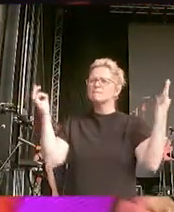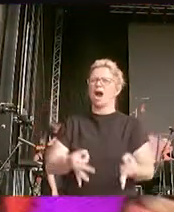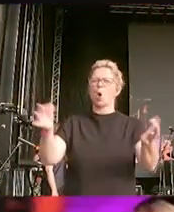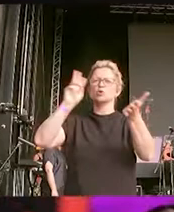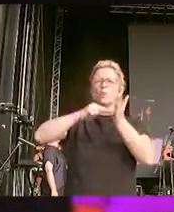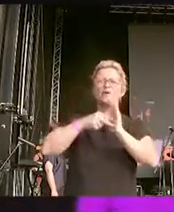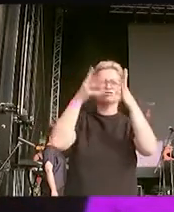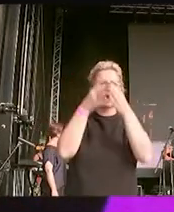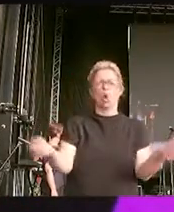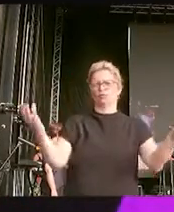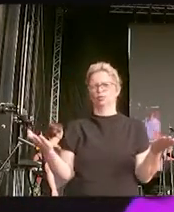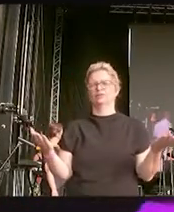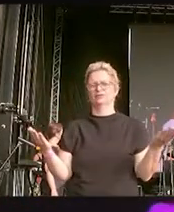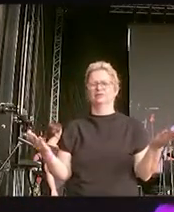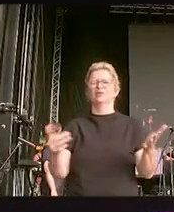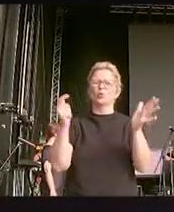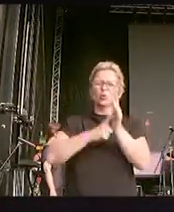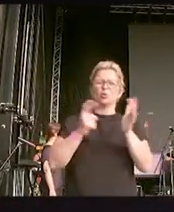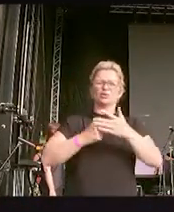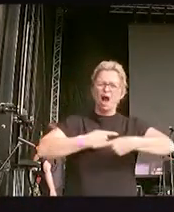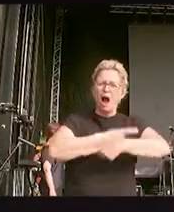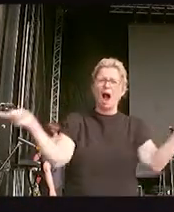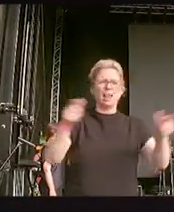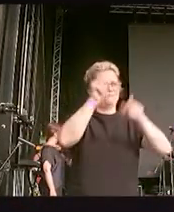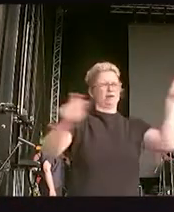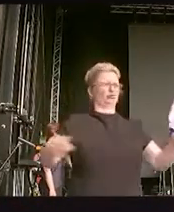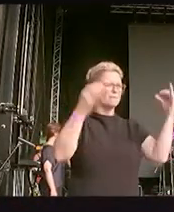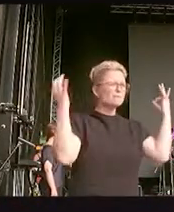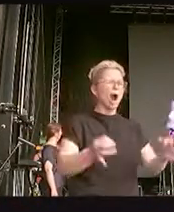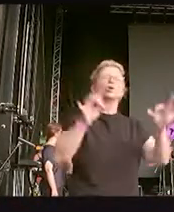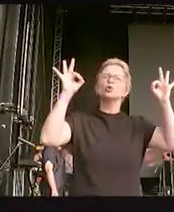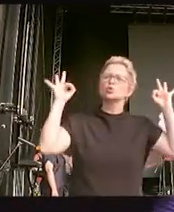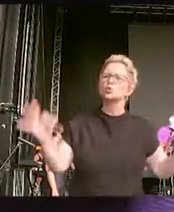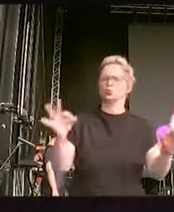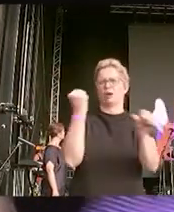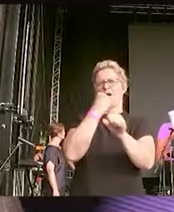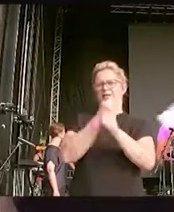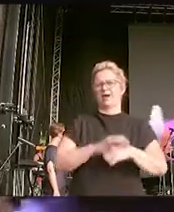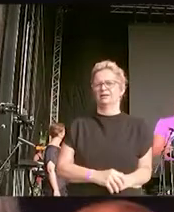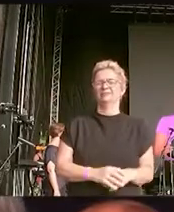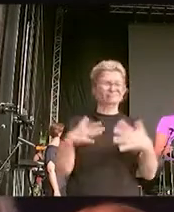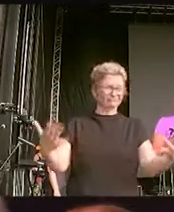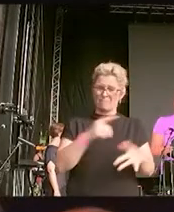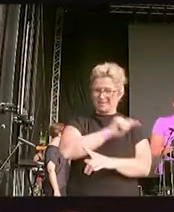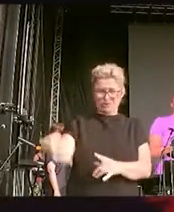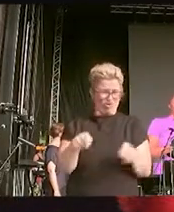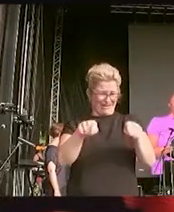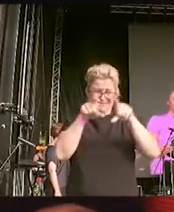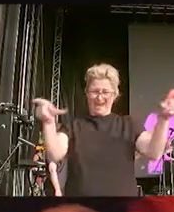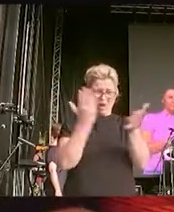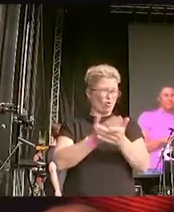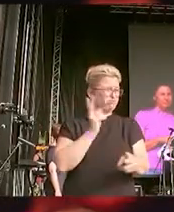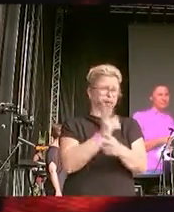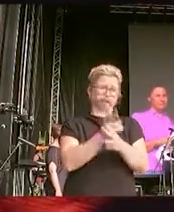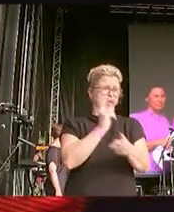her müssen, damit alle Menschen gute Arbeit haben. Und das, finde ich, ist aktuell bis heute. Und